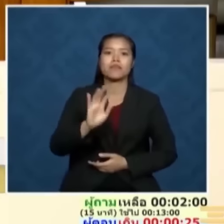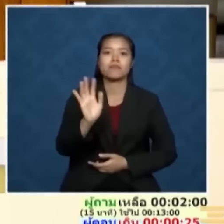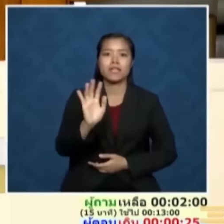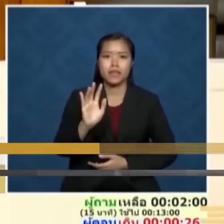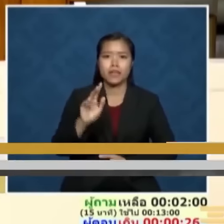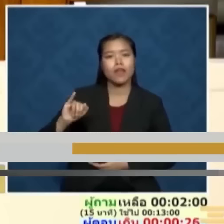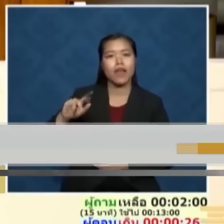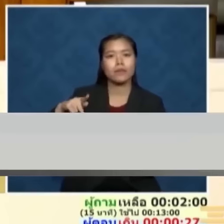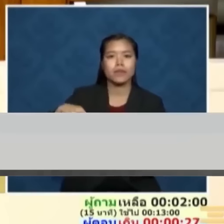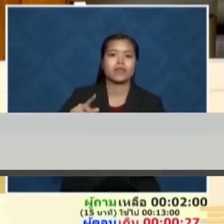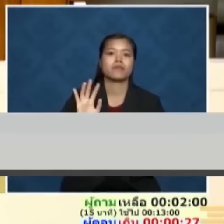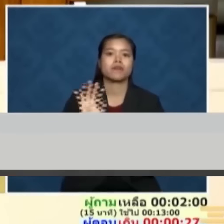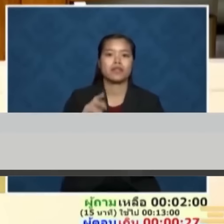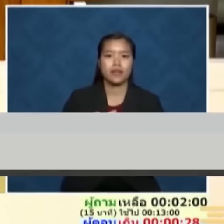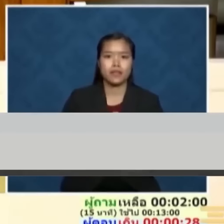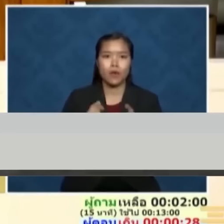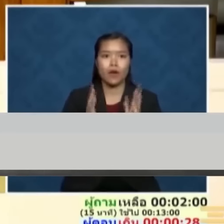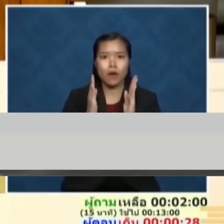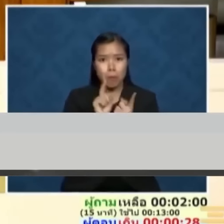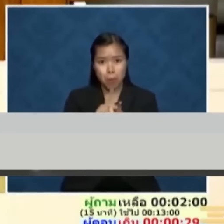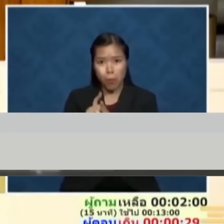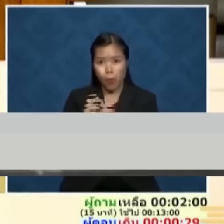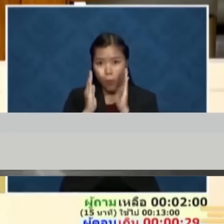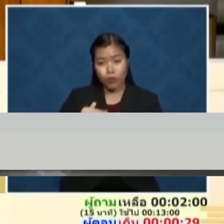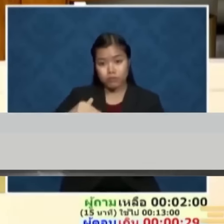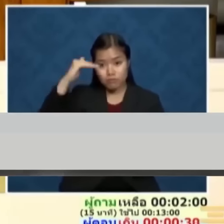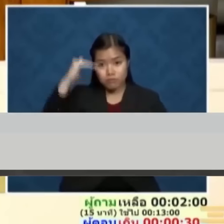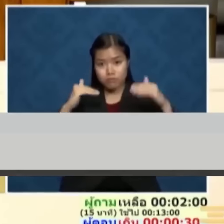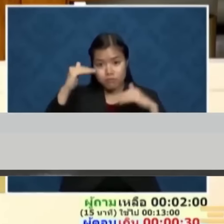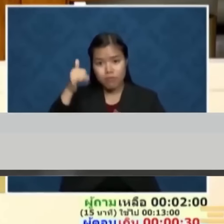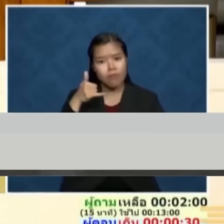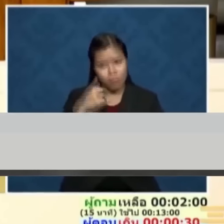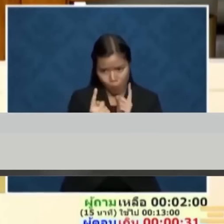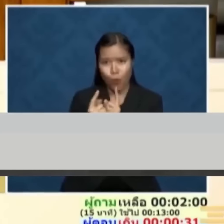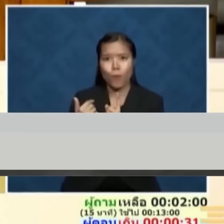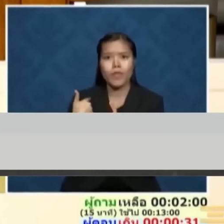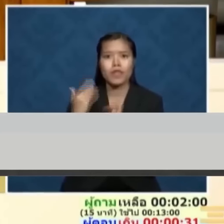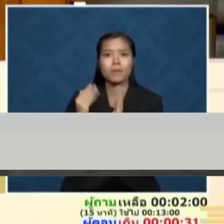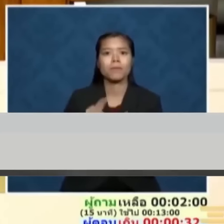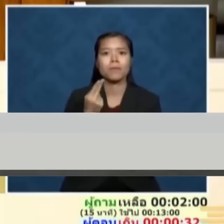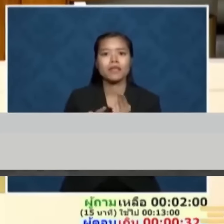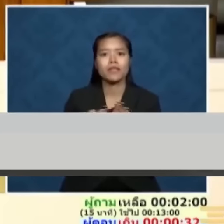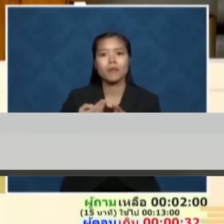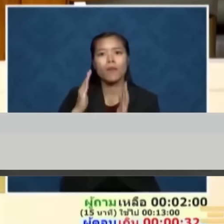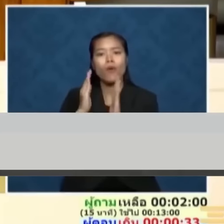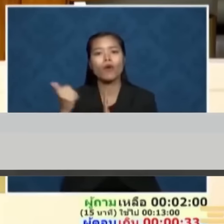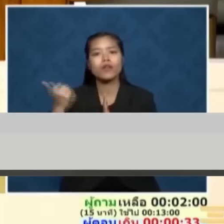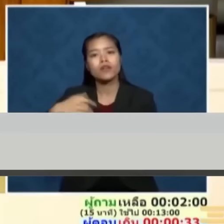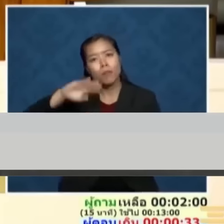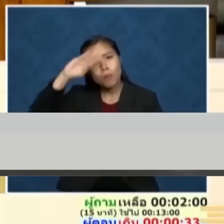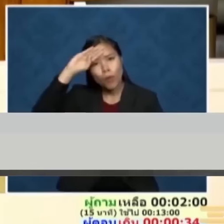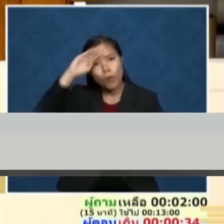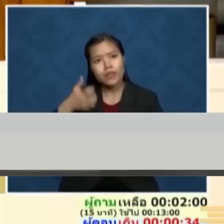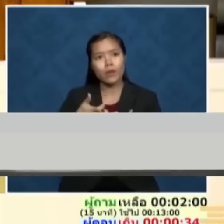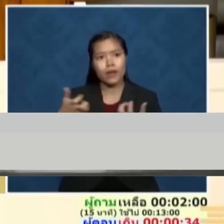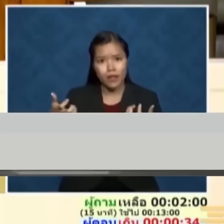ลอดภัยก็มีผมยังพบเป็นผู้ใหญ่เลยก็ไปเยี่ยมญาติอยู่ชั้น14เหมือนกันแต่ว่าเป็นคนละส่วนแต่ว่าเรื่องการระบบ